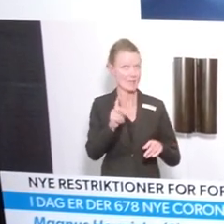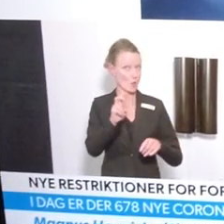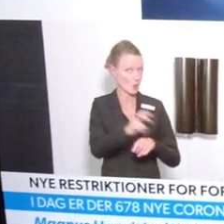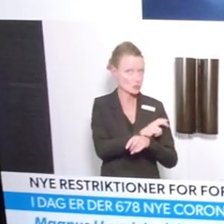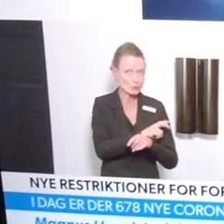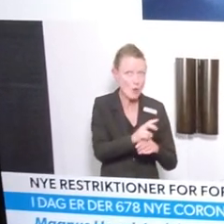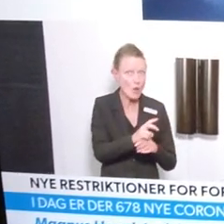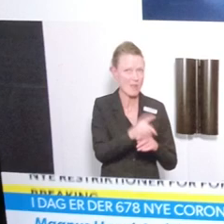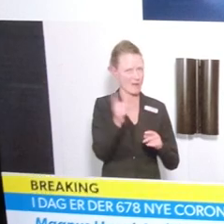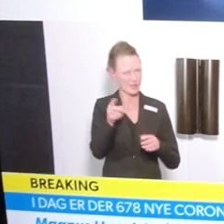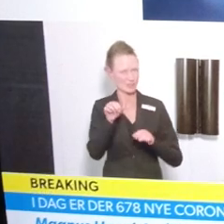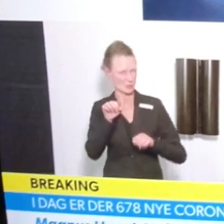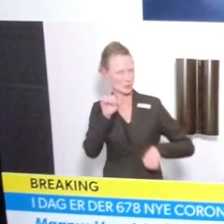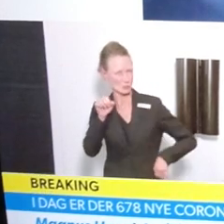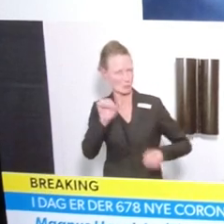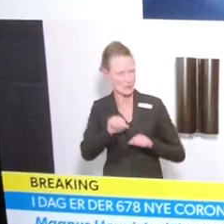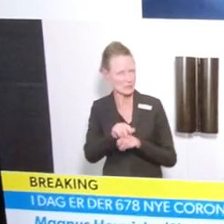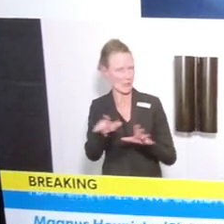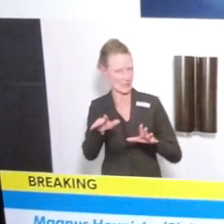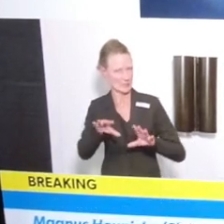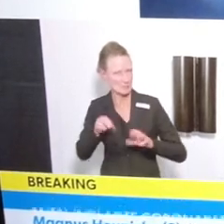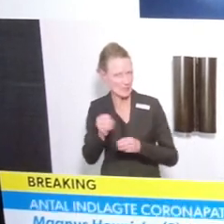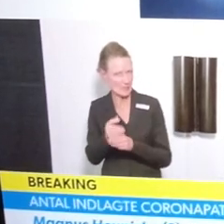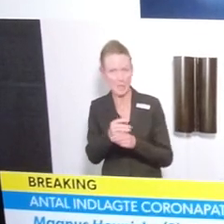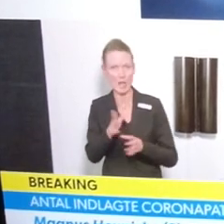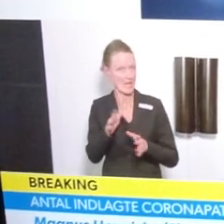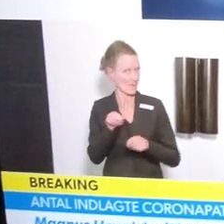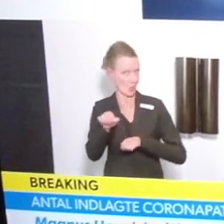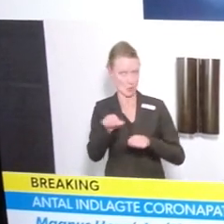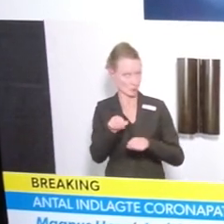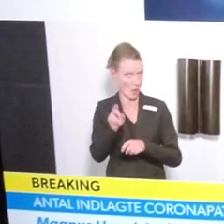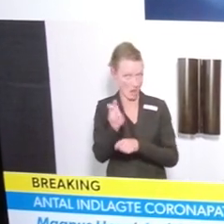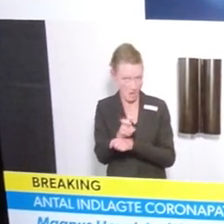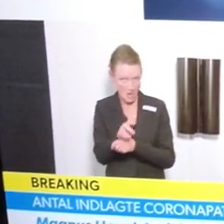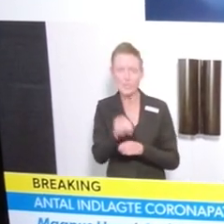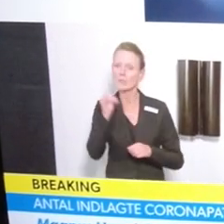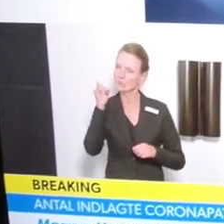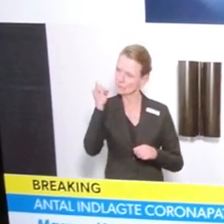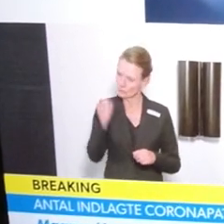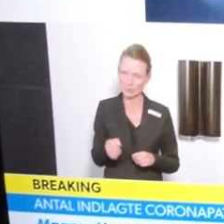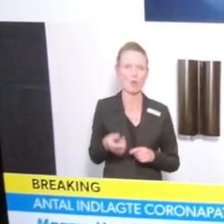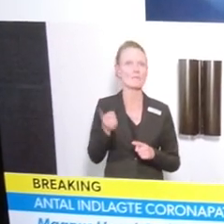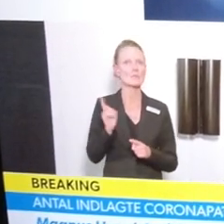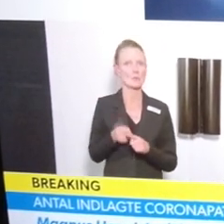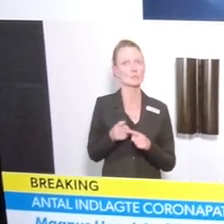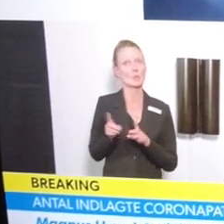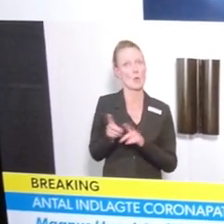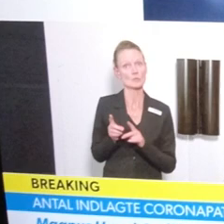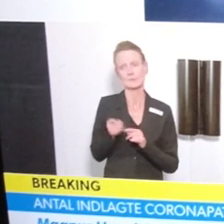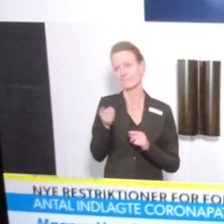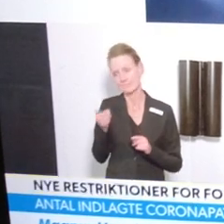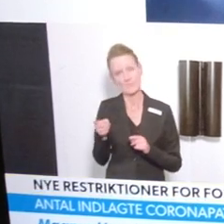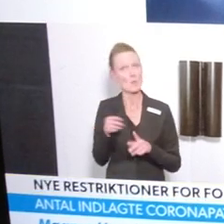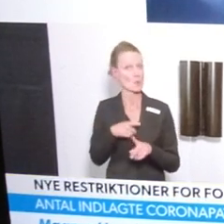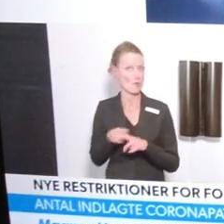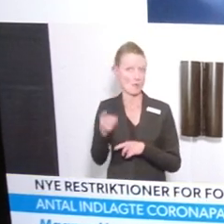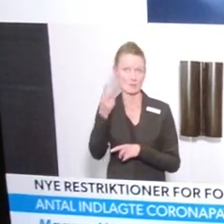mange tiltag, som vi har, hvor det her er en af dem, så ligger det bestemt også i værktøjskassen at kigge på, om man skal